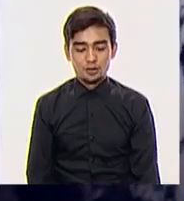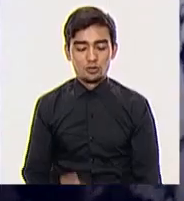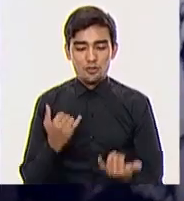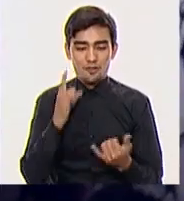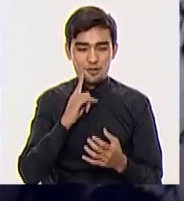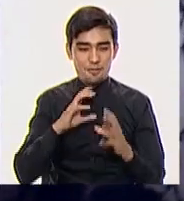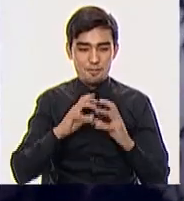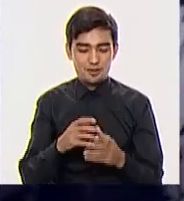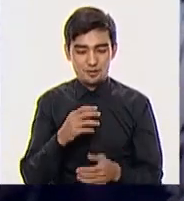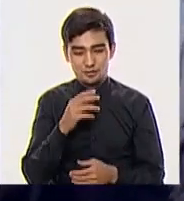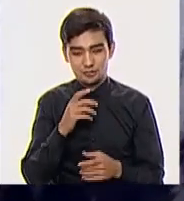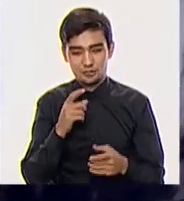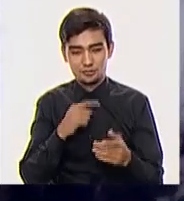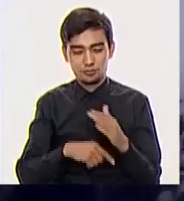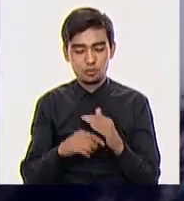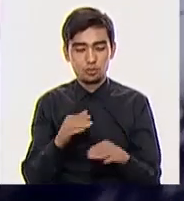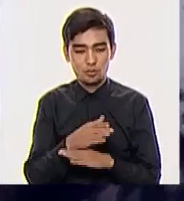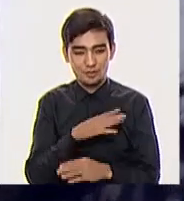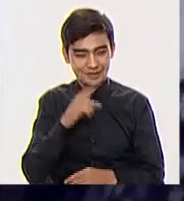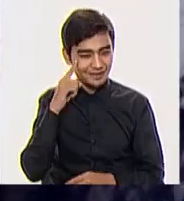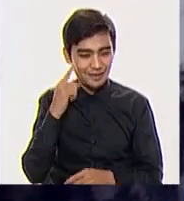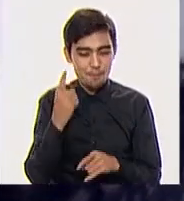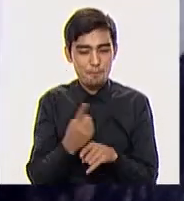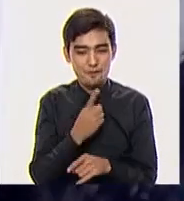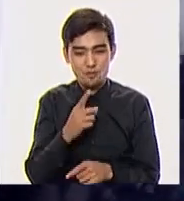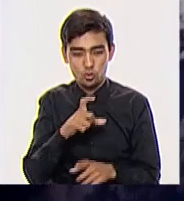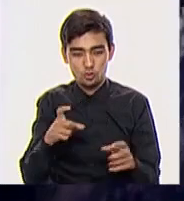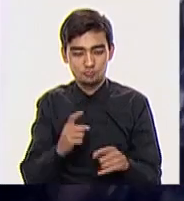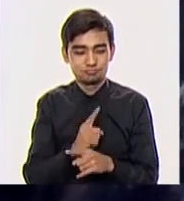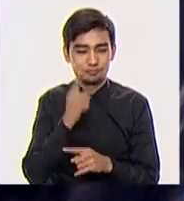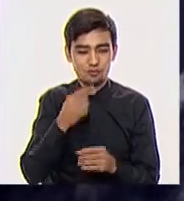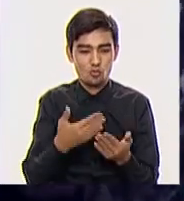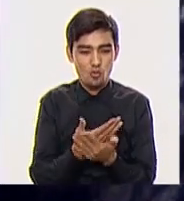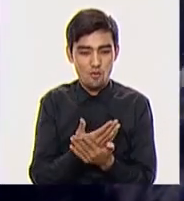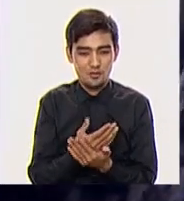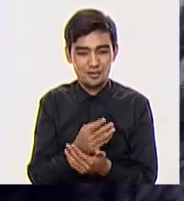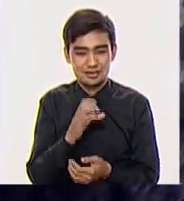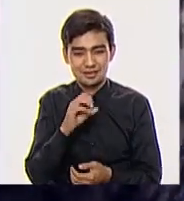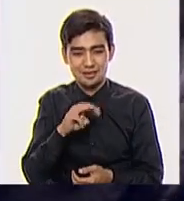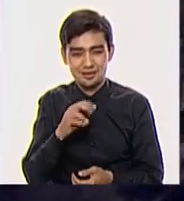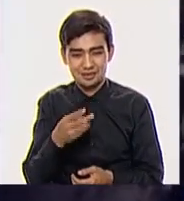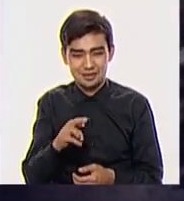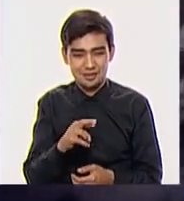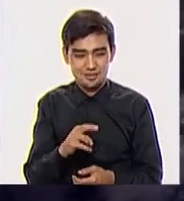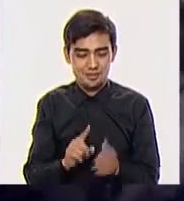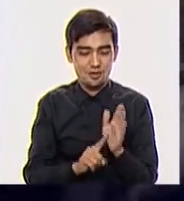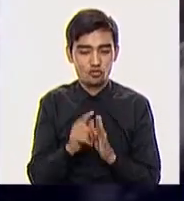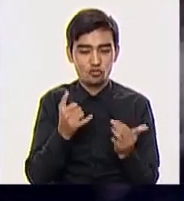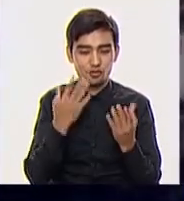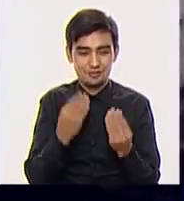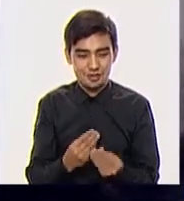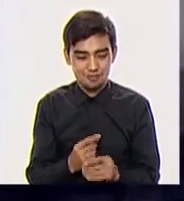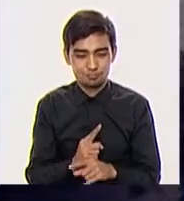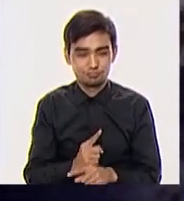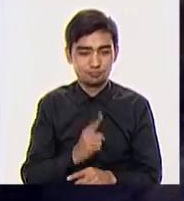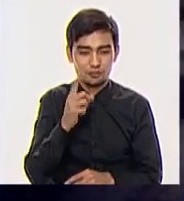Пока мир возвращается к путешествиям, Китай отправил первых людей в космос на новую орбитальную станцию. Миссия началась сегодня с